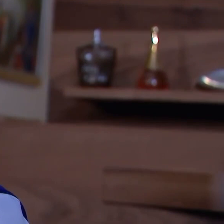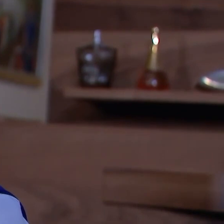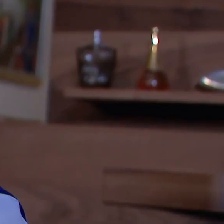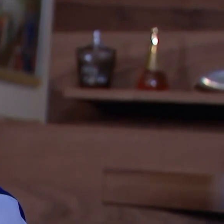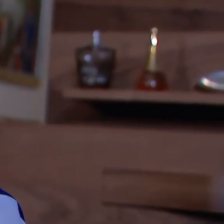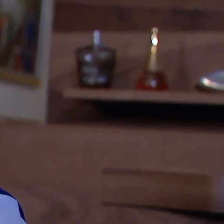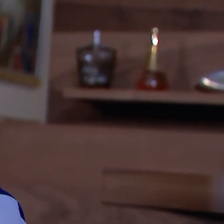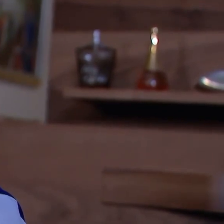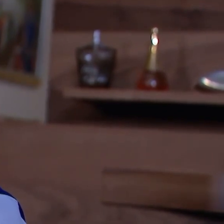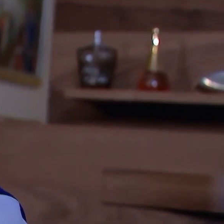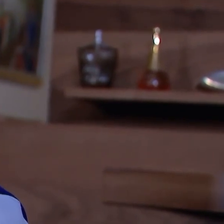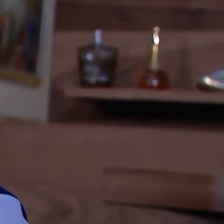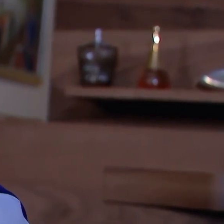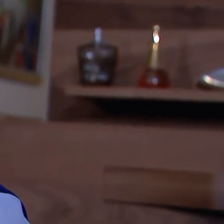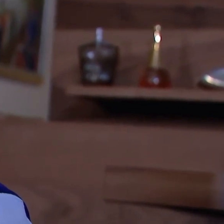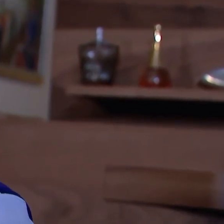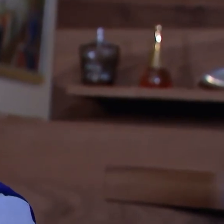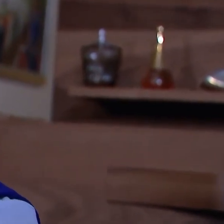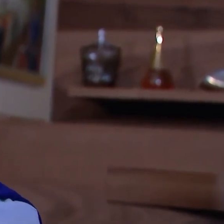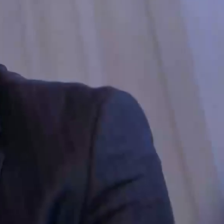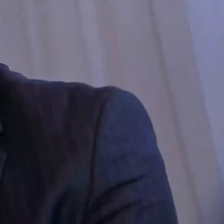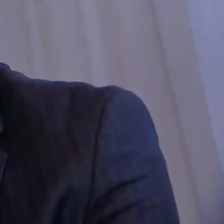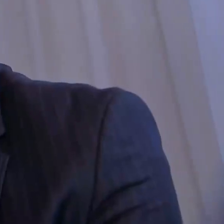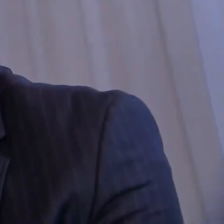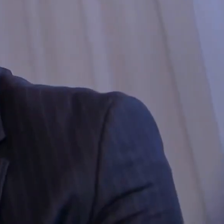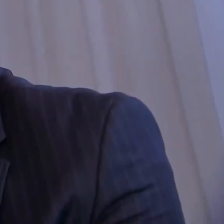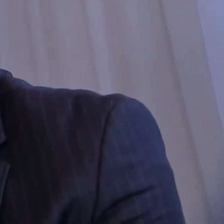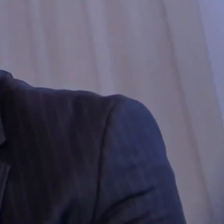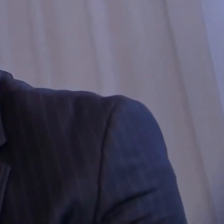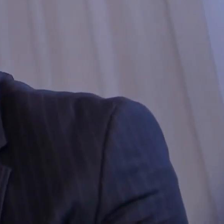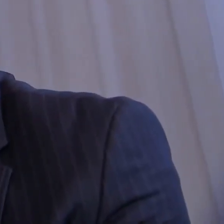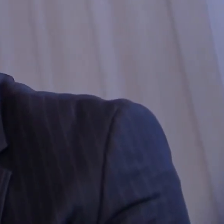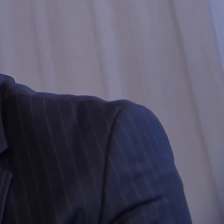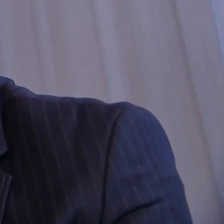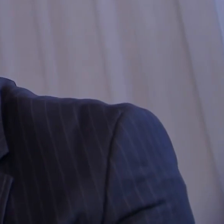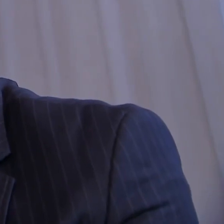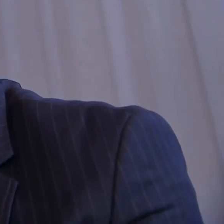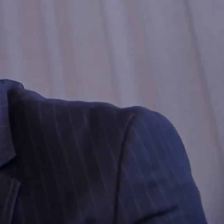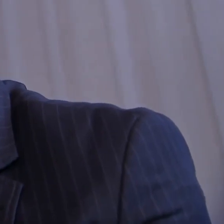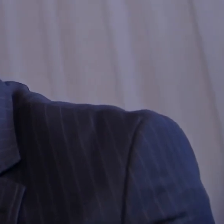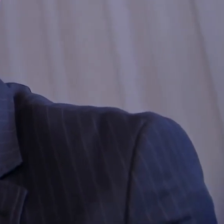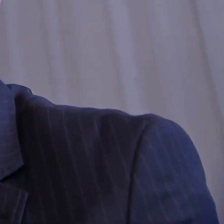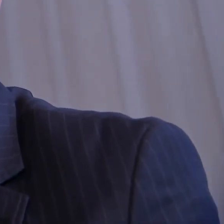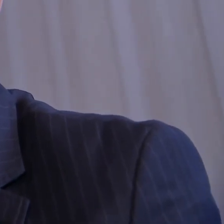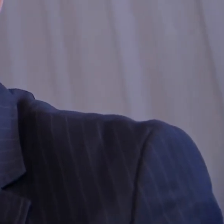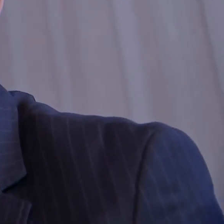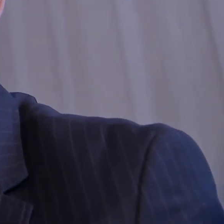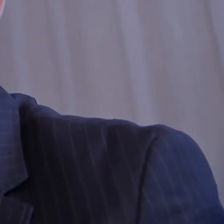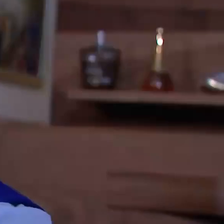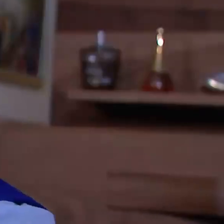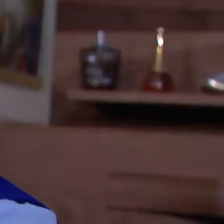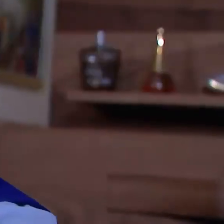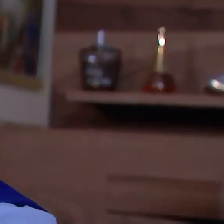Elindeki fotoğrafa bakıyor Ömer. Zehra gözlerini kıskanmış gibi kısıp dikkat kesildi. Ömer fotoğrafa uzun uzun baktı.